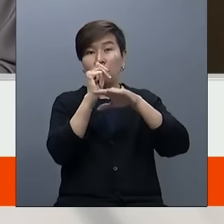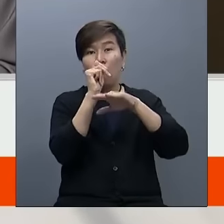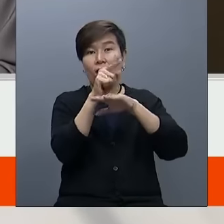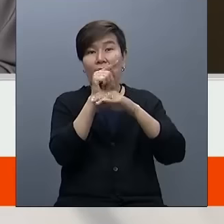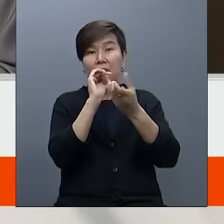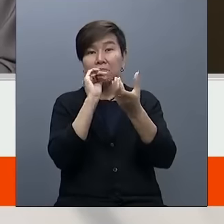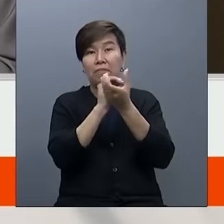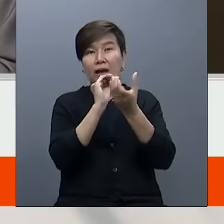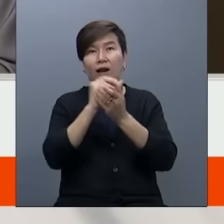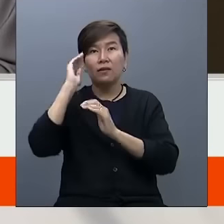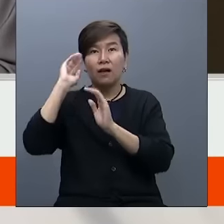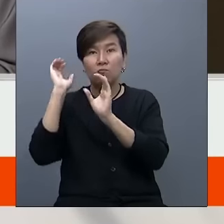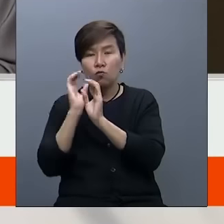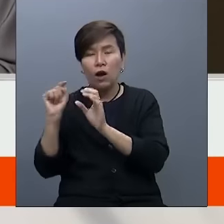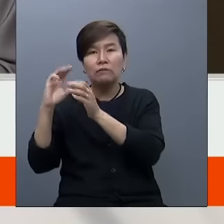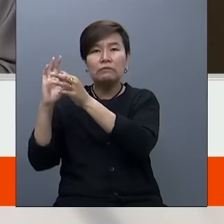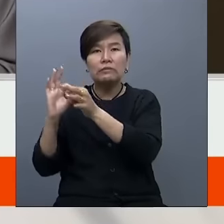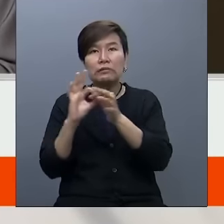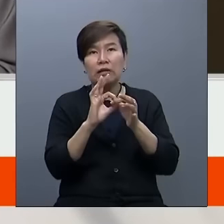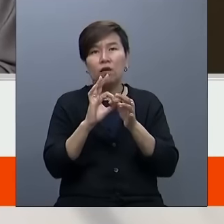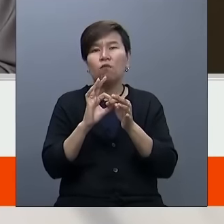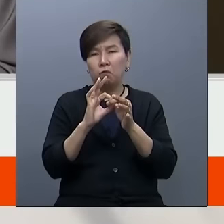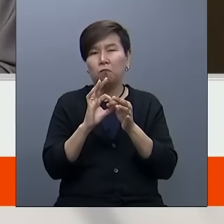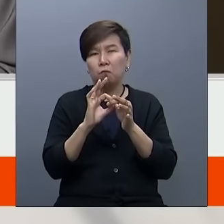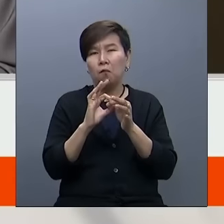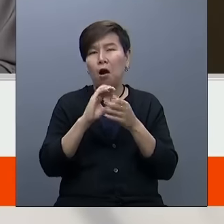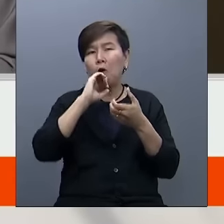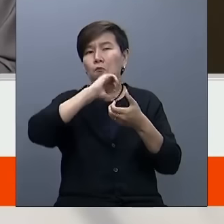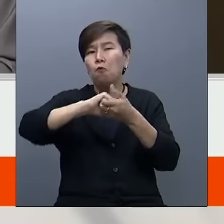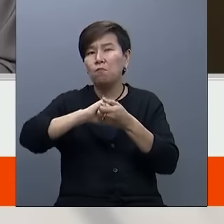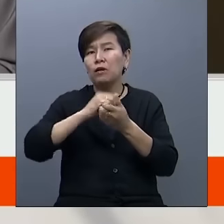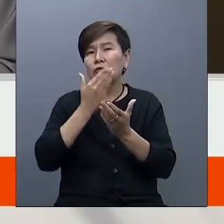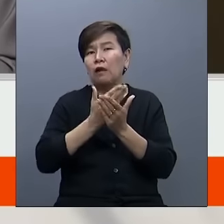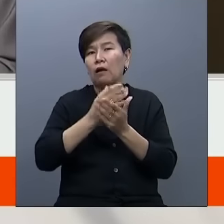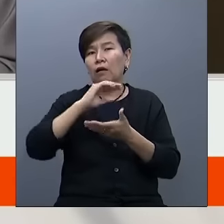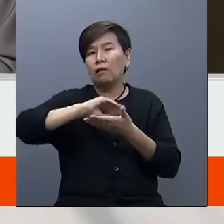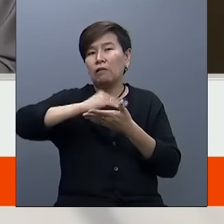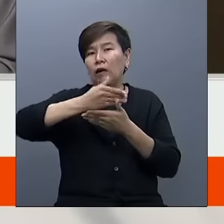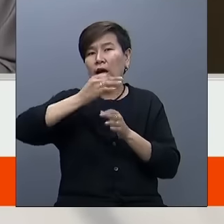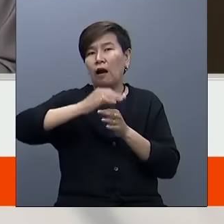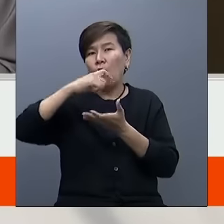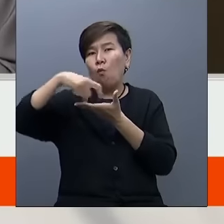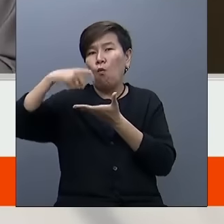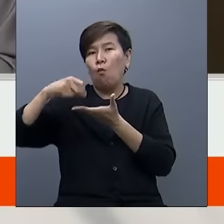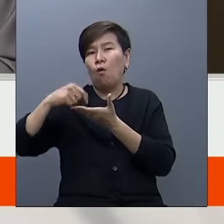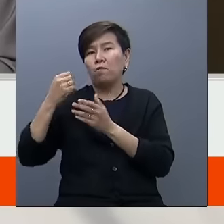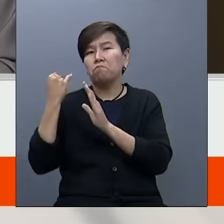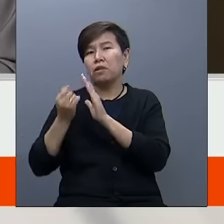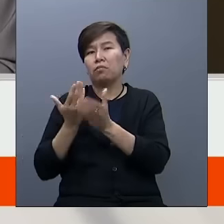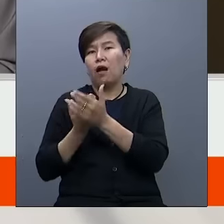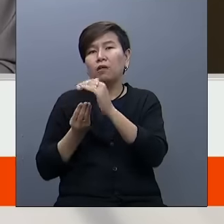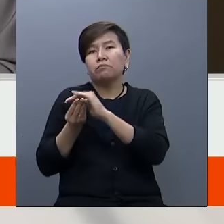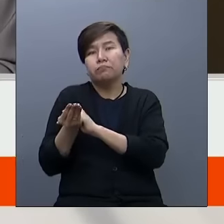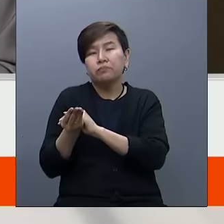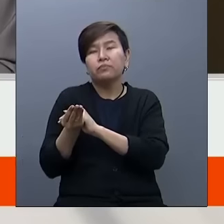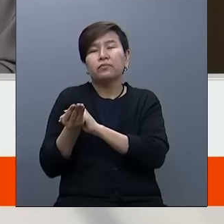จ้าพนักงานตำรวจที่ถูกกล่าวหาว่าเข้าไปมีส่วนพัวพันกับเส้นเงินและในคดีของท้องที่เตาปูนเนี่ยมีกร